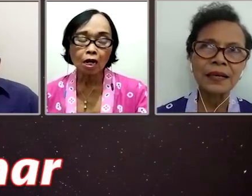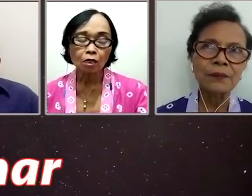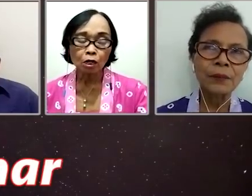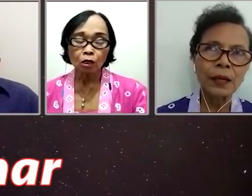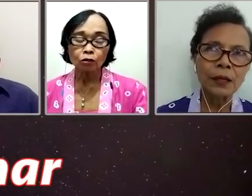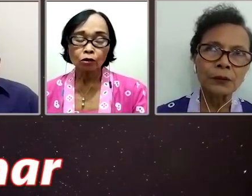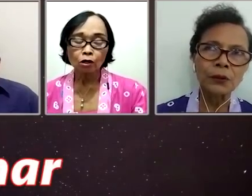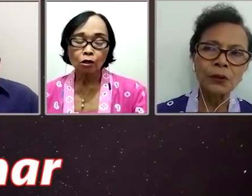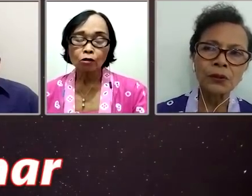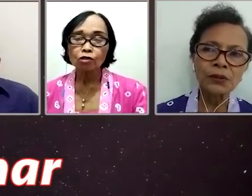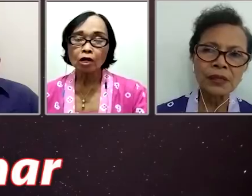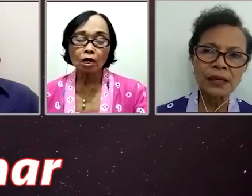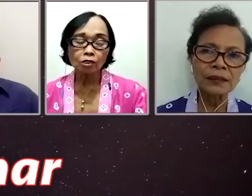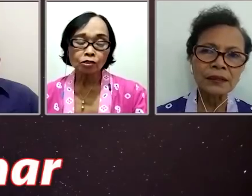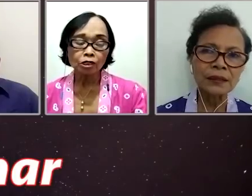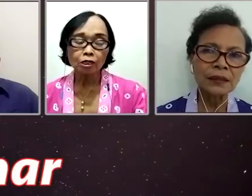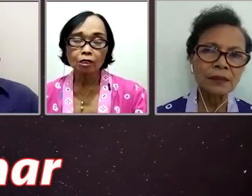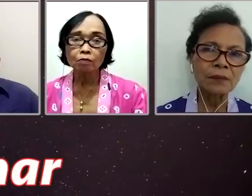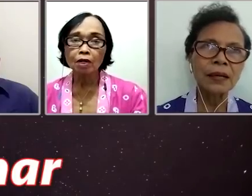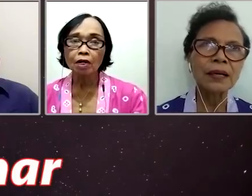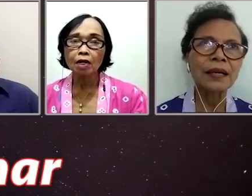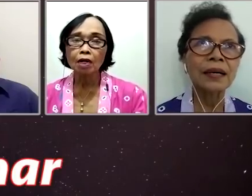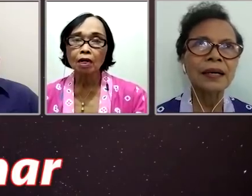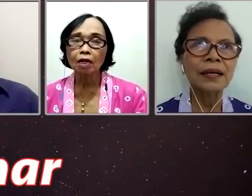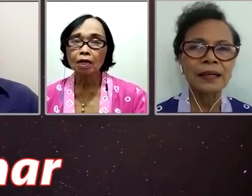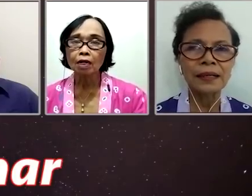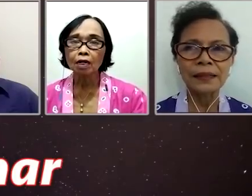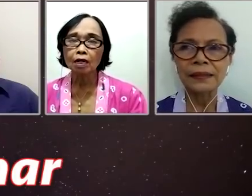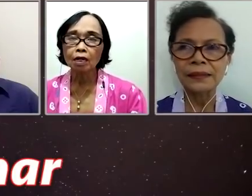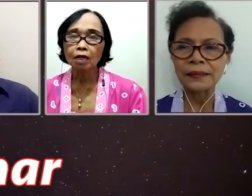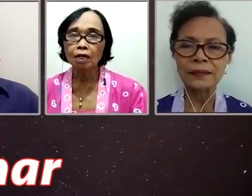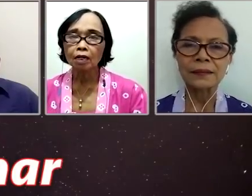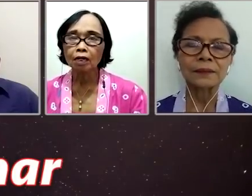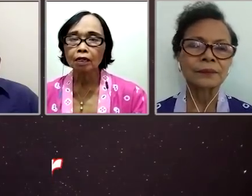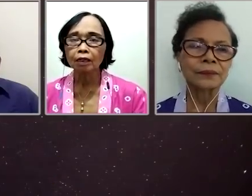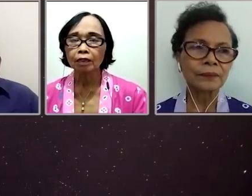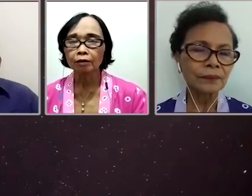Syaikh mus'ad rumah